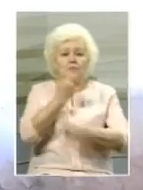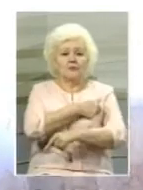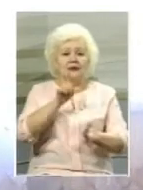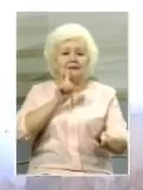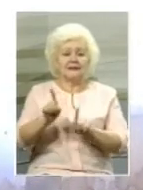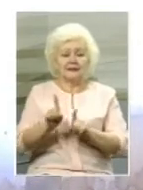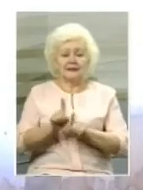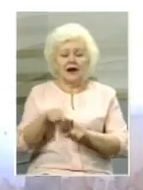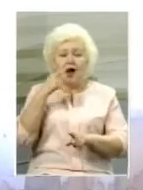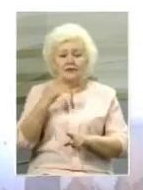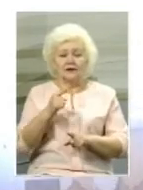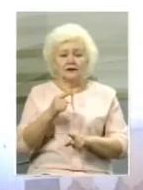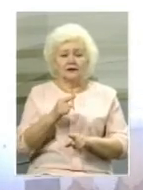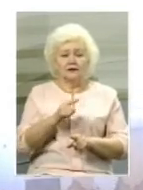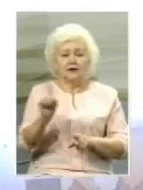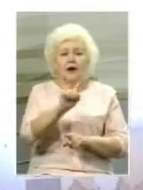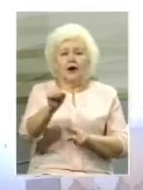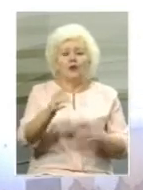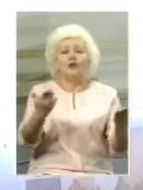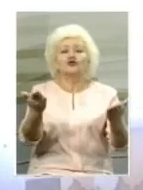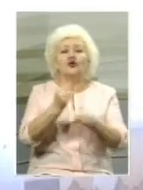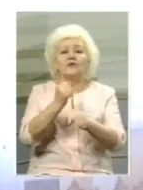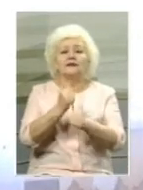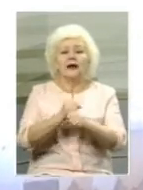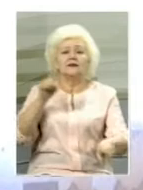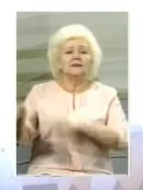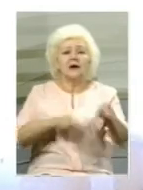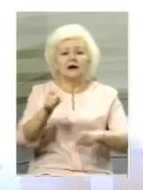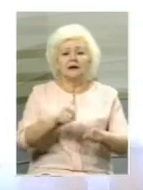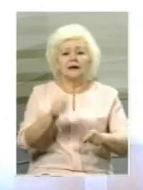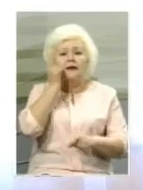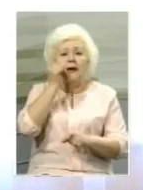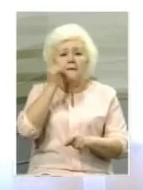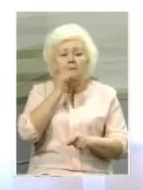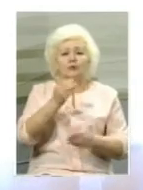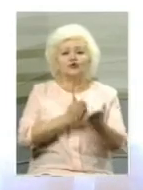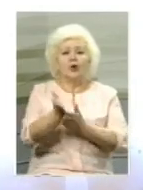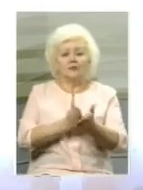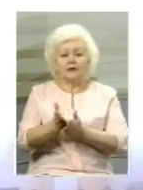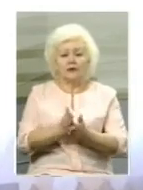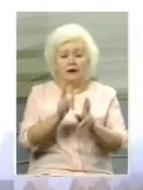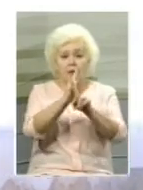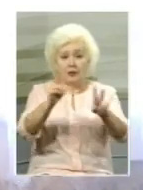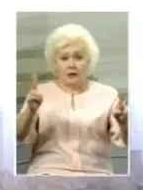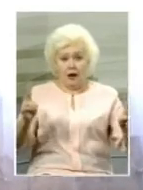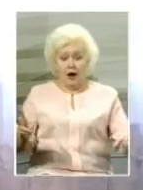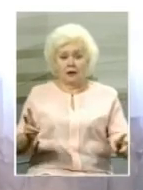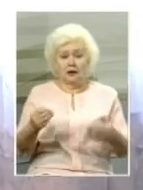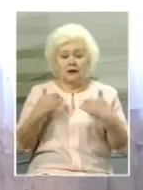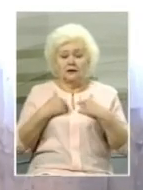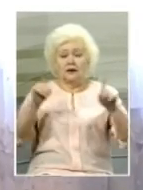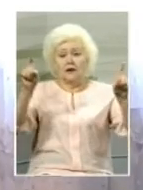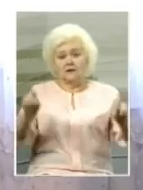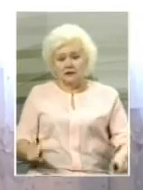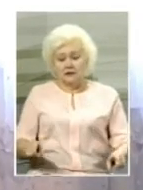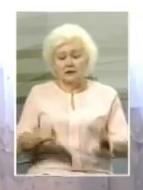вот так выпихает, говорит, бабушка, операция, что вы здесь бегаете одну? Бабушку оперируют. Говорю, как? Я говорю, знаете, я вот села,